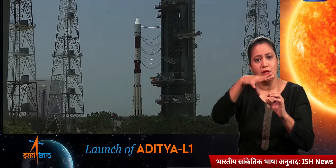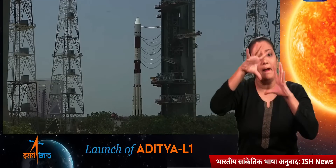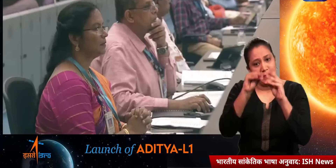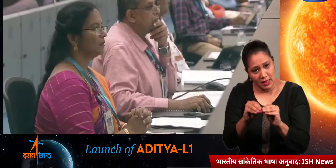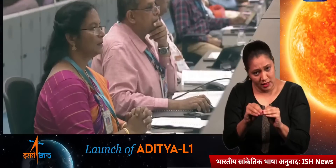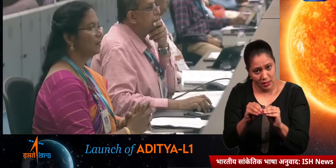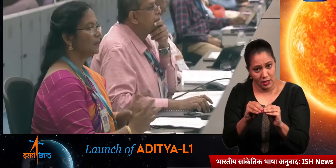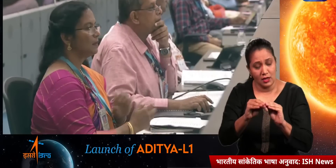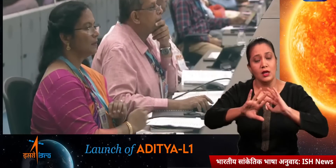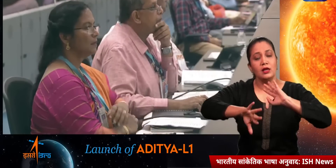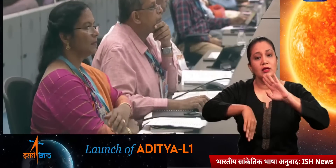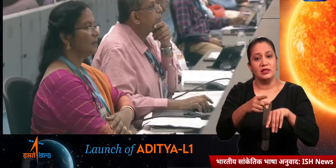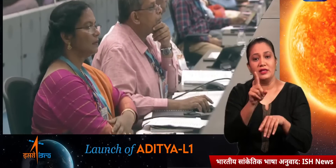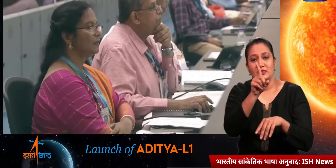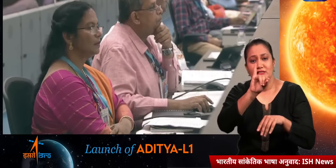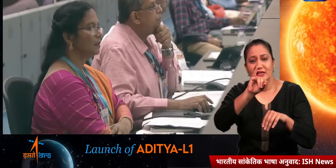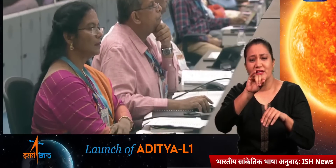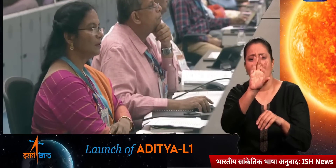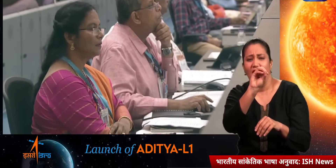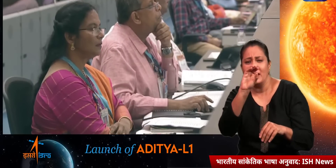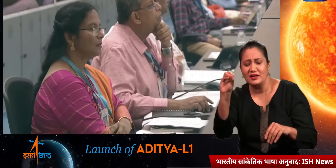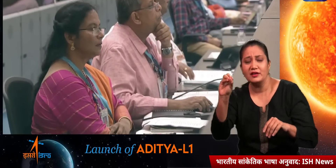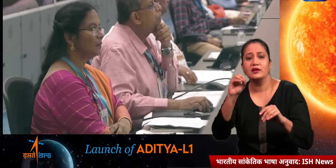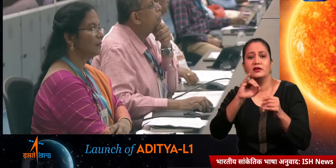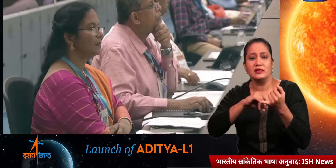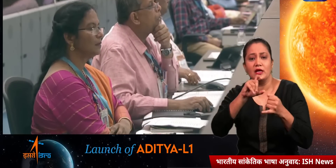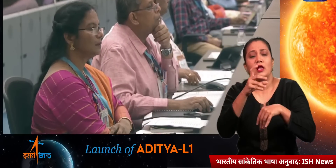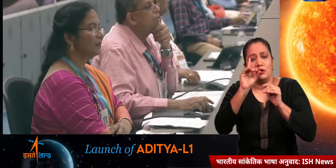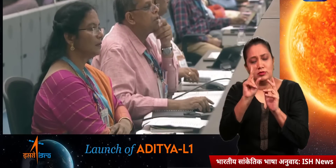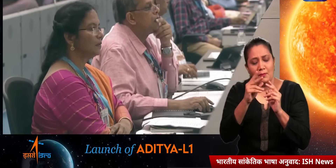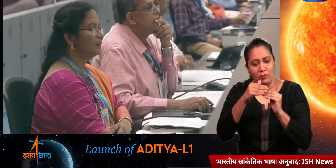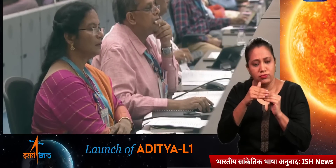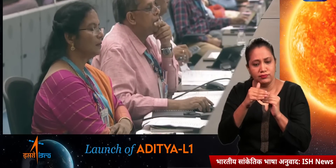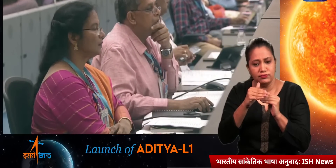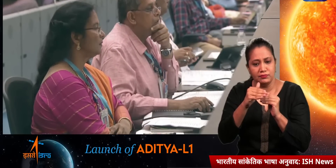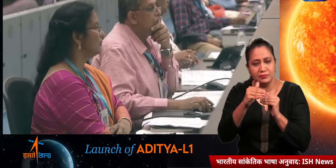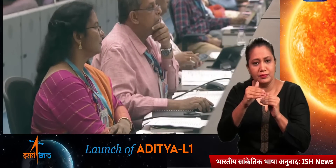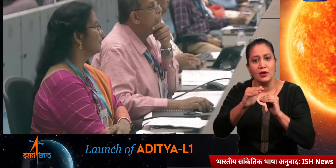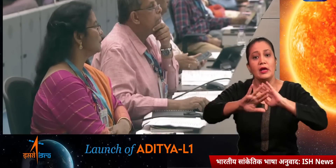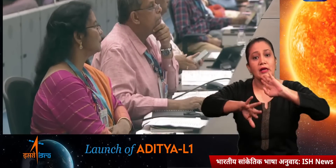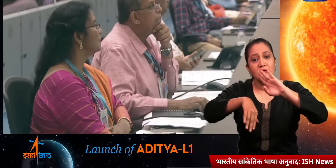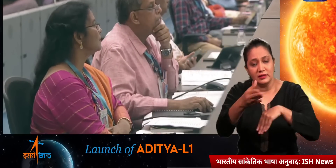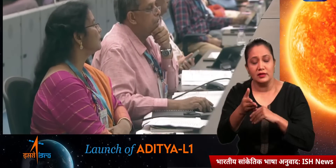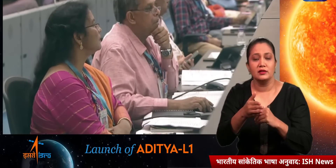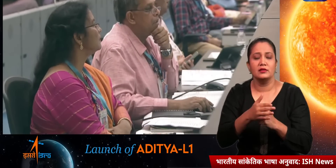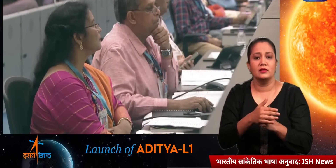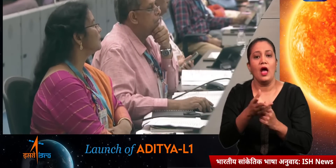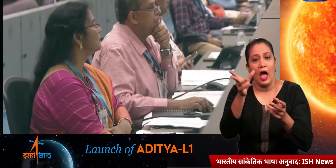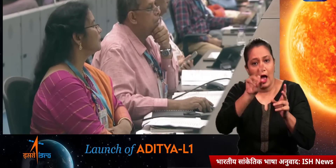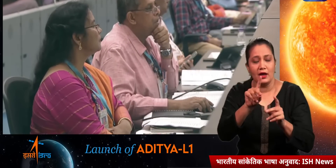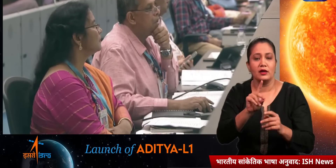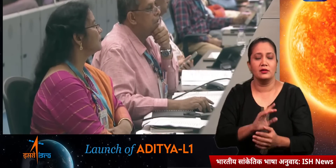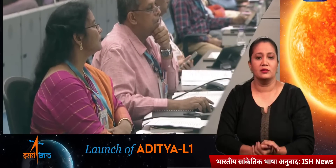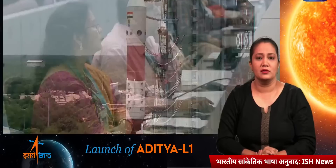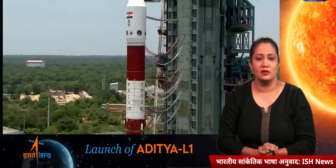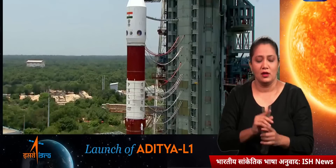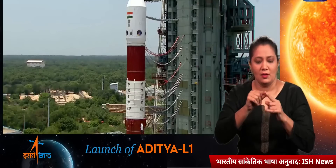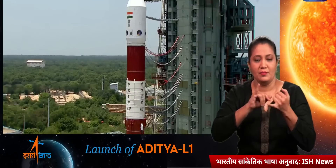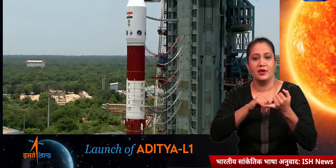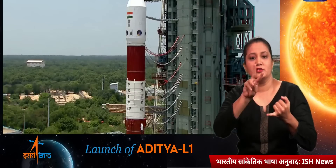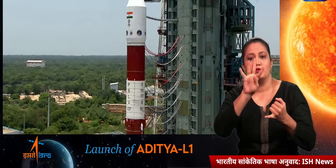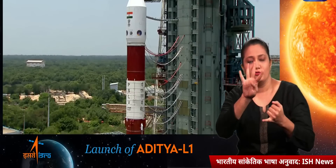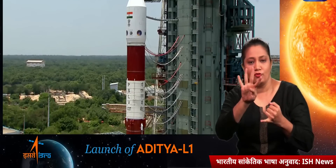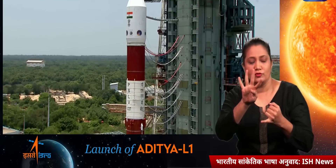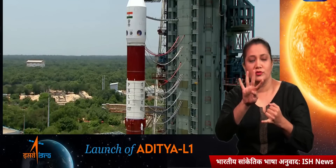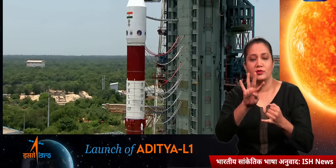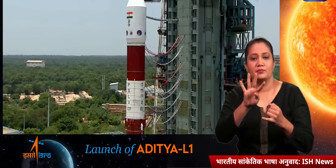जाएगा, फिर करीब 1600 सेकेंड की कोस्टिंग फेज जारी रहेगी। तत्पश्चात फिर से PS4 को प्रज्वलित